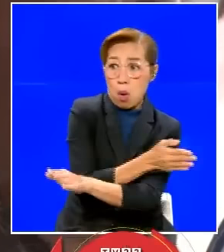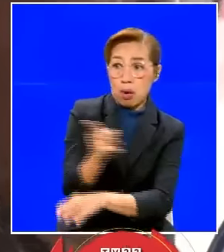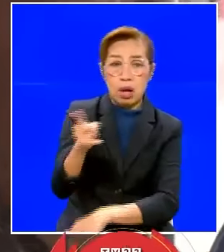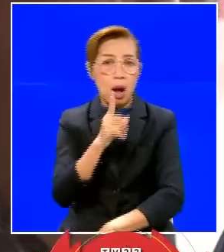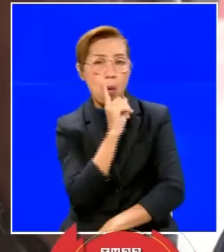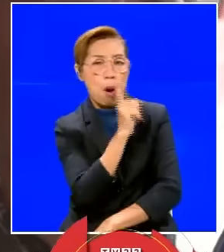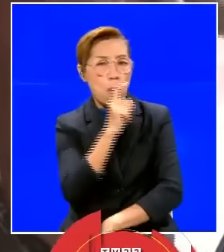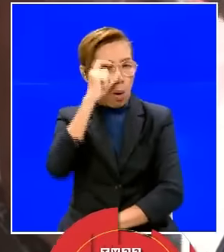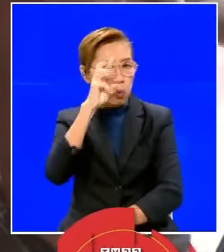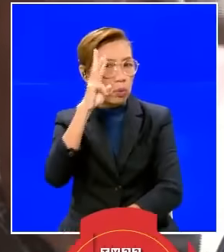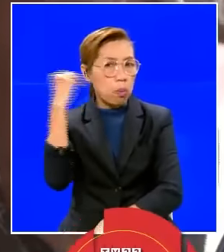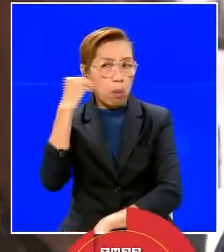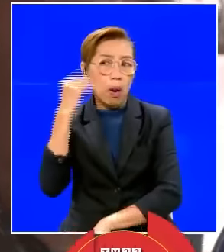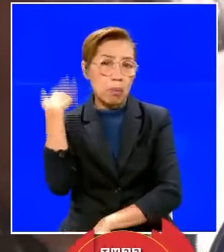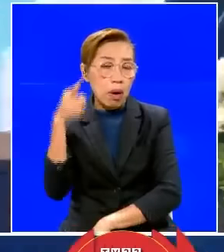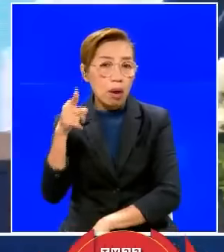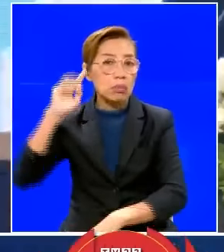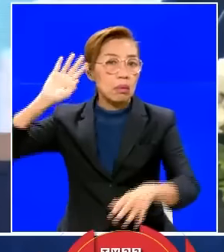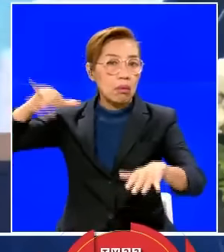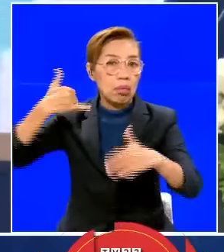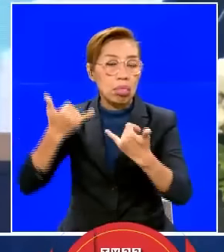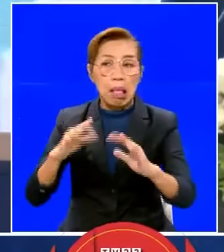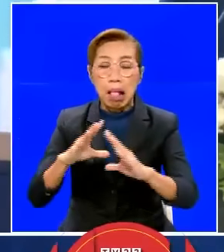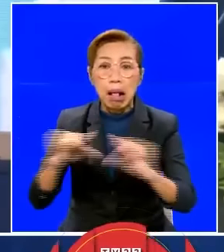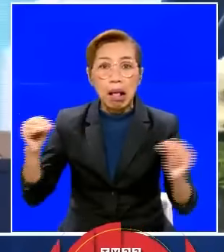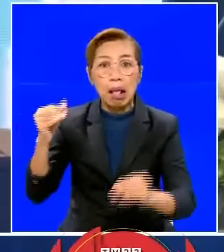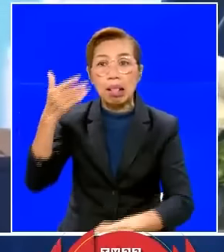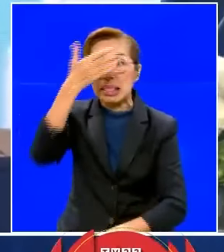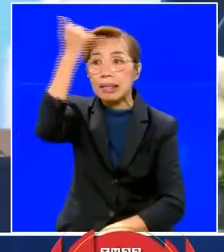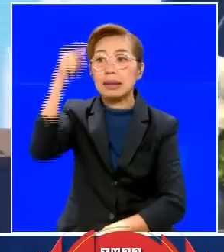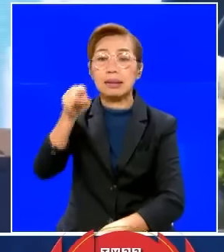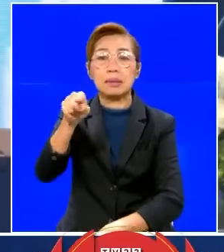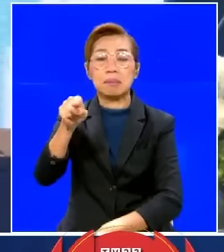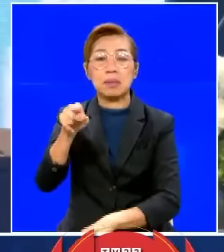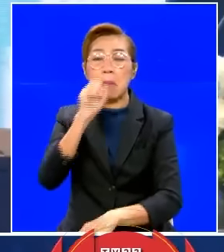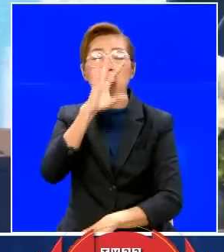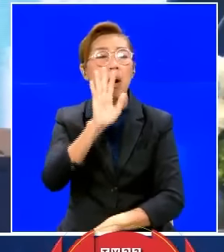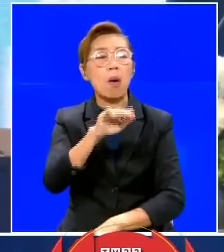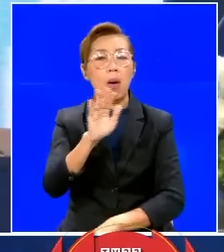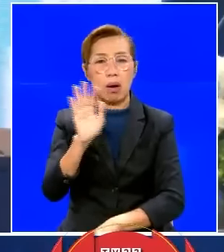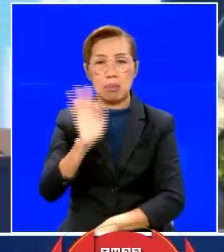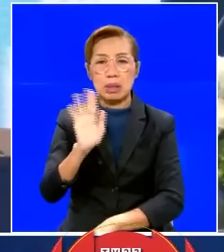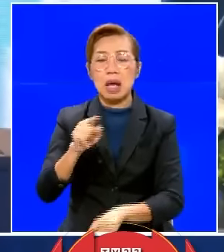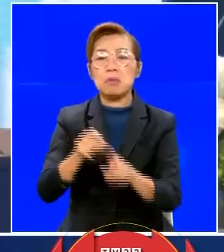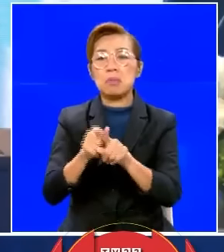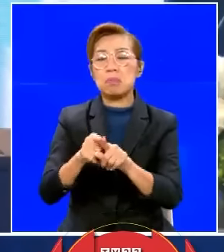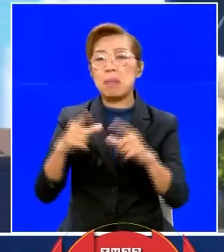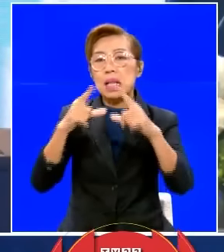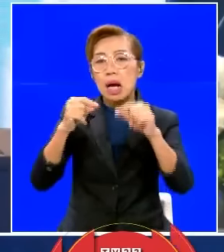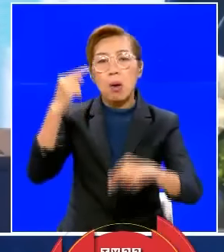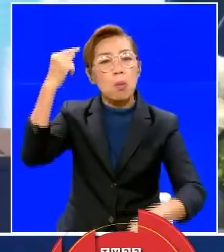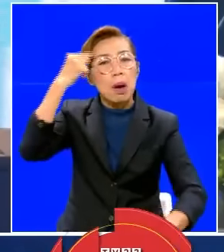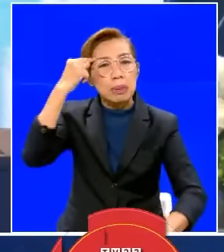อกาสพอถึงเวลาคุณก็ทำเหมือนกับว่าเรื่องเหล่านั้นไม่เคยเกิดขึ้นกลายเป็นว่าไปใช้ว่ามันเป็นเรื่องของความไม่ใช่เรื่องของคนซึ่งผมคิดว่ามันก็เ